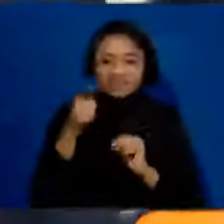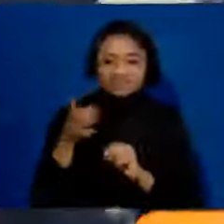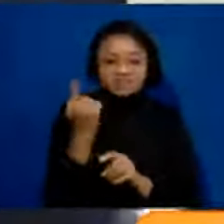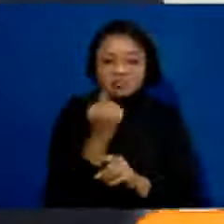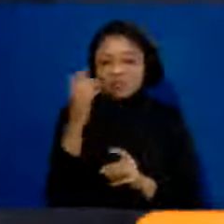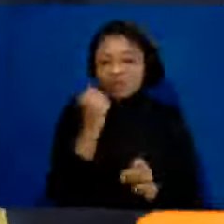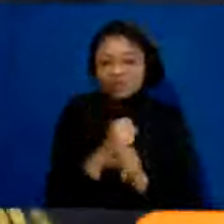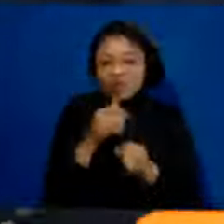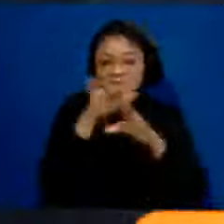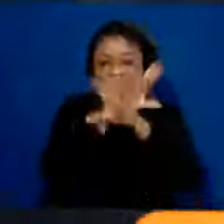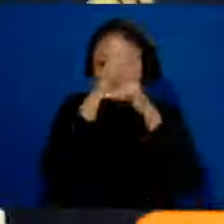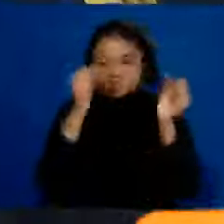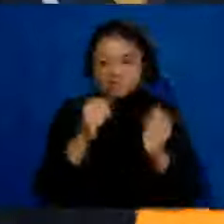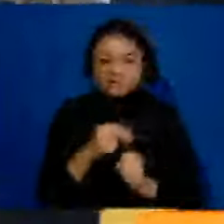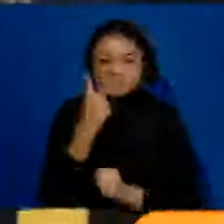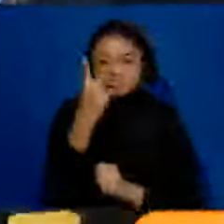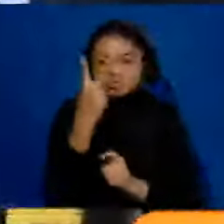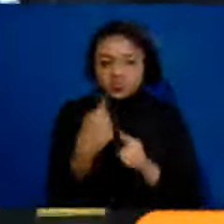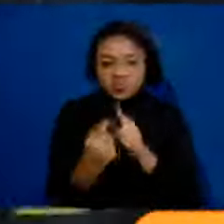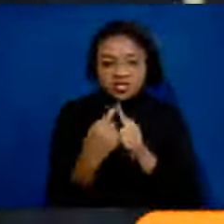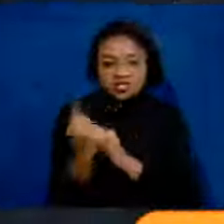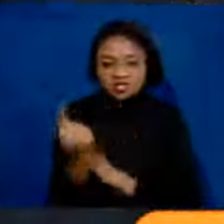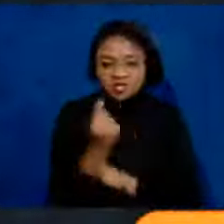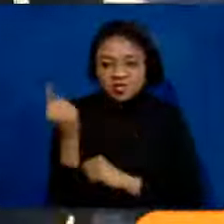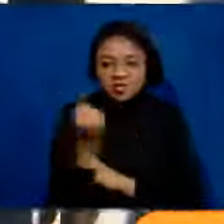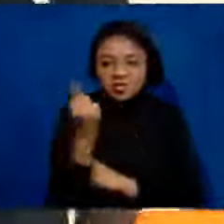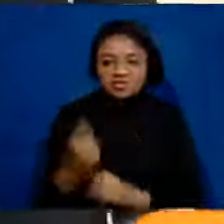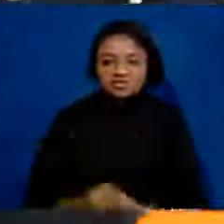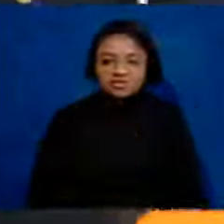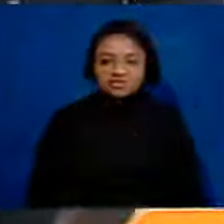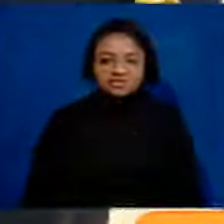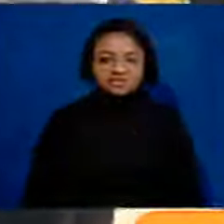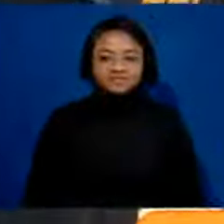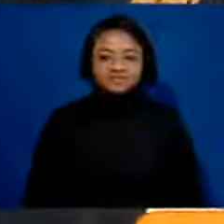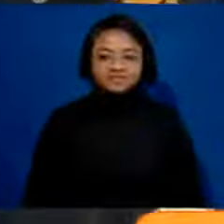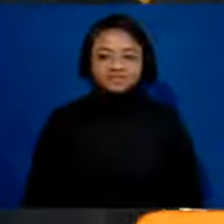kwa miaka miwili pekee. Brenda Wanga, Runinga ya Citizen.